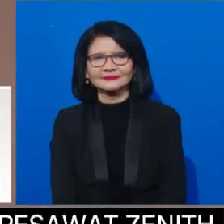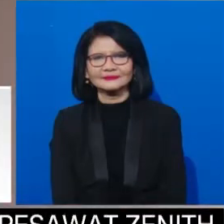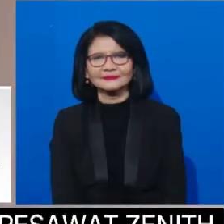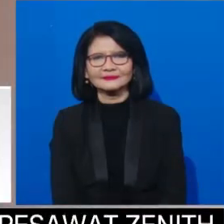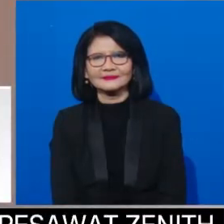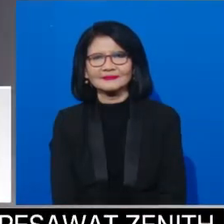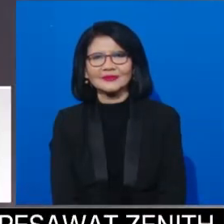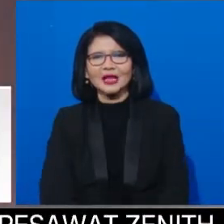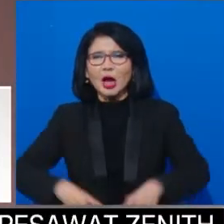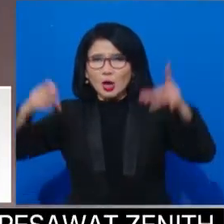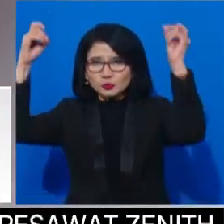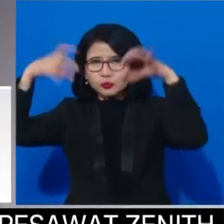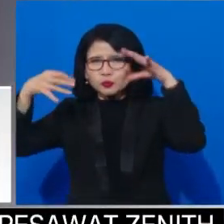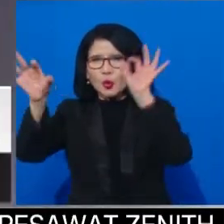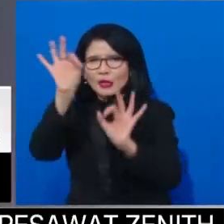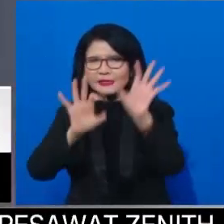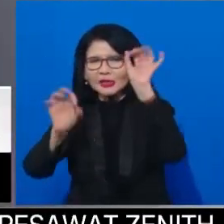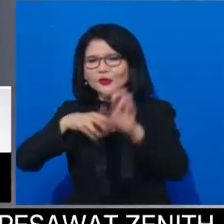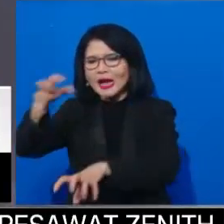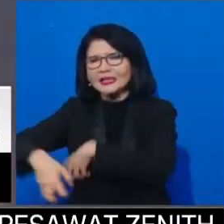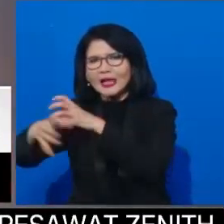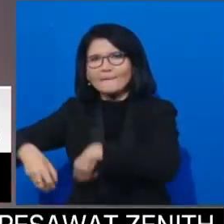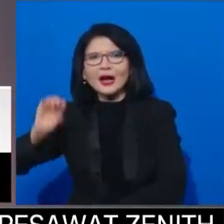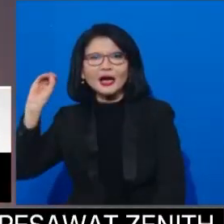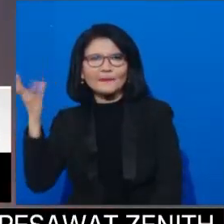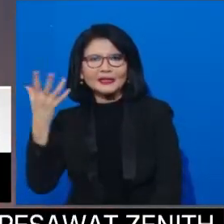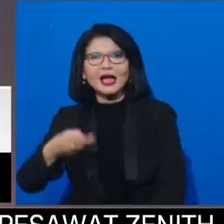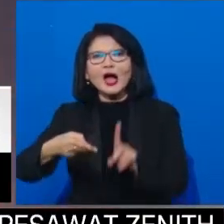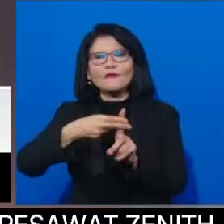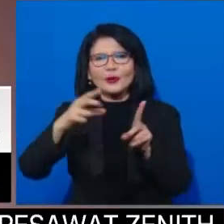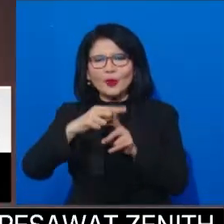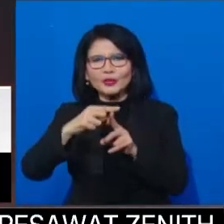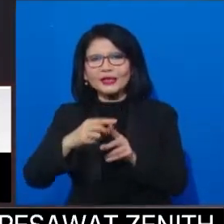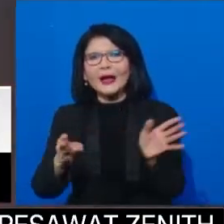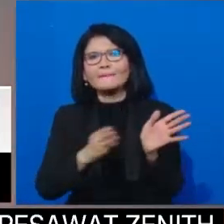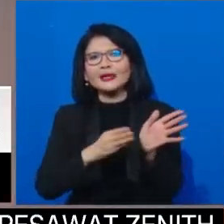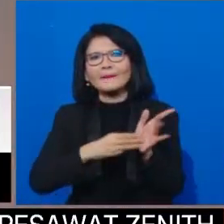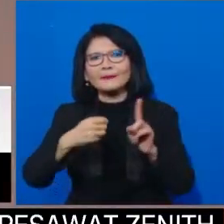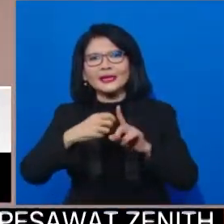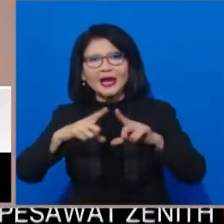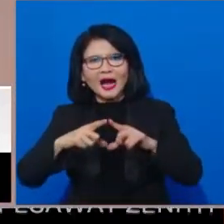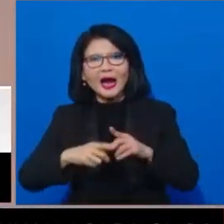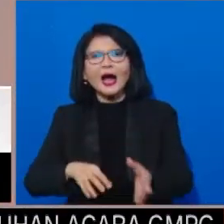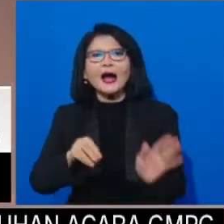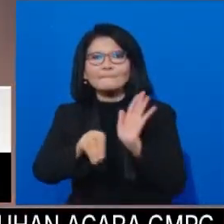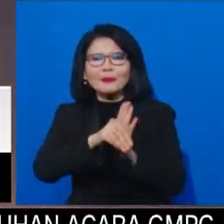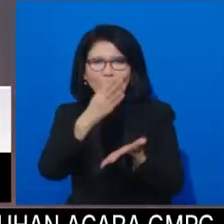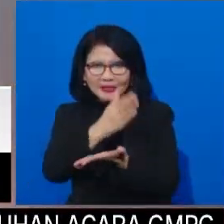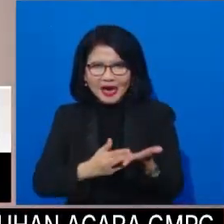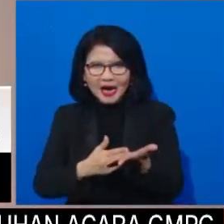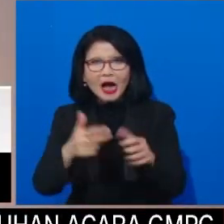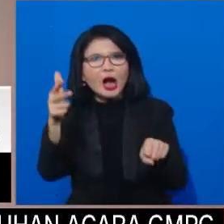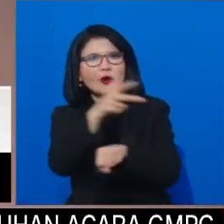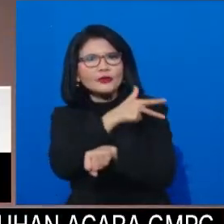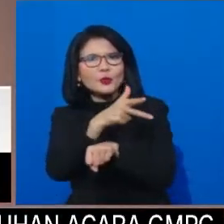Sementara itu, hujan salju turun di sekitar tambang emas PT Freeport Grasberg, Kabupaten Mimika, Papua Tengah. Video tersebut diunggah oleh akun